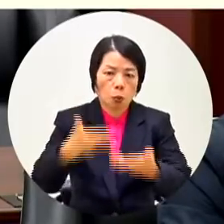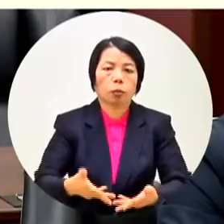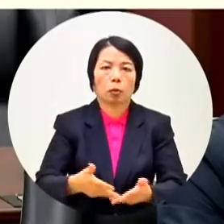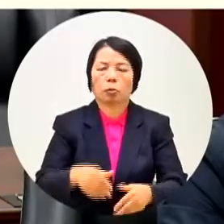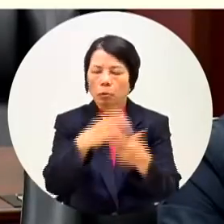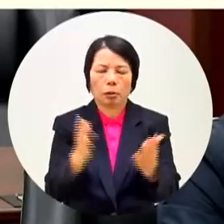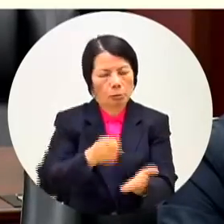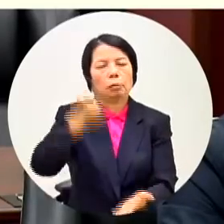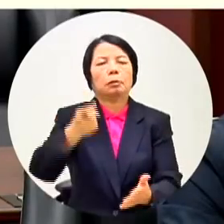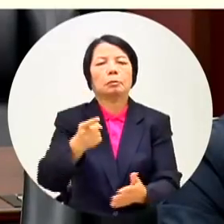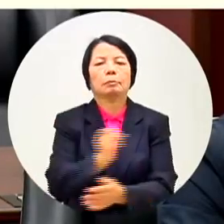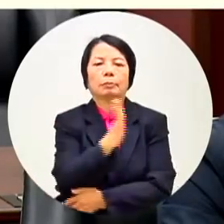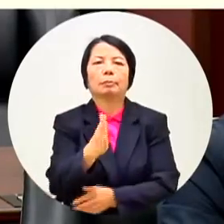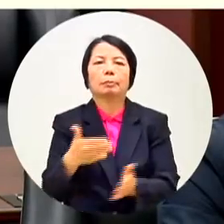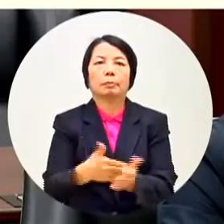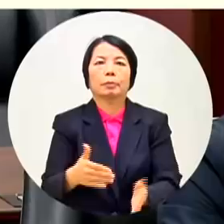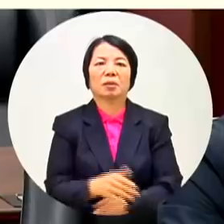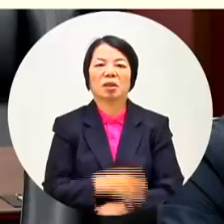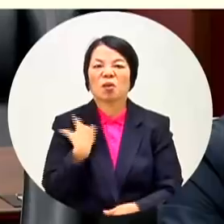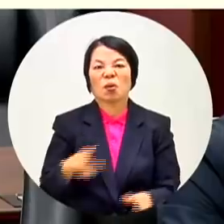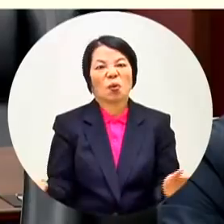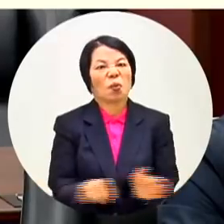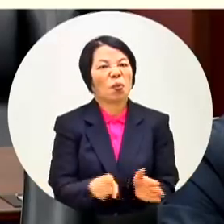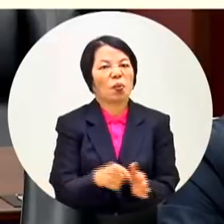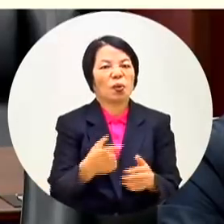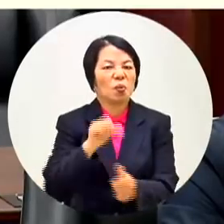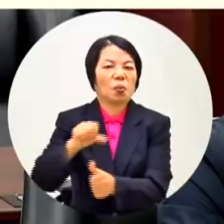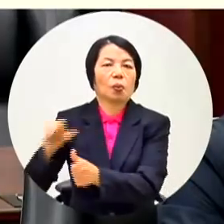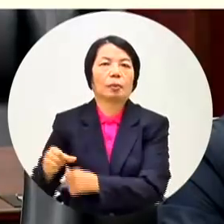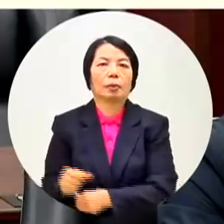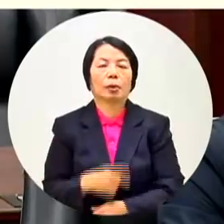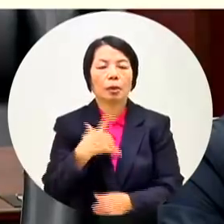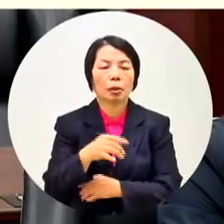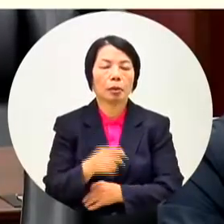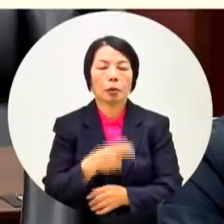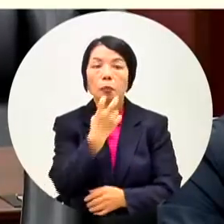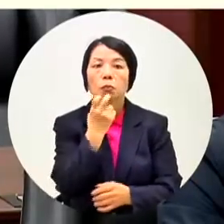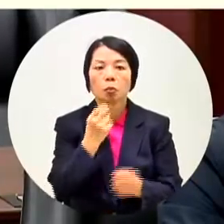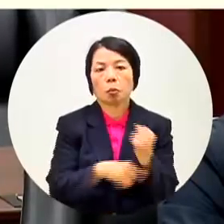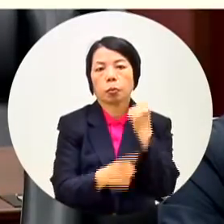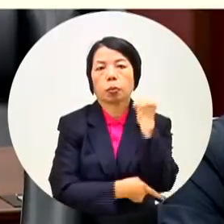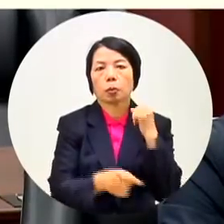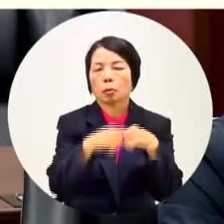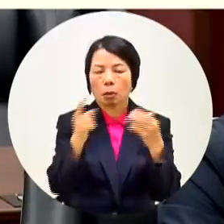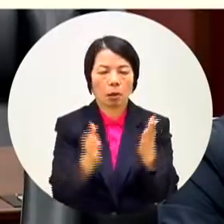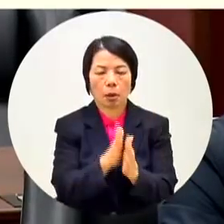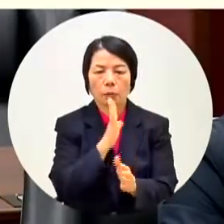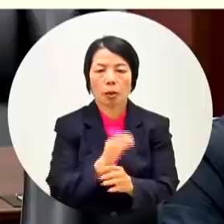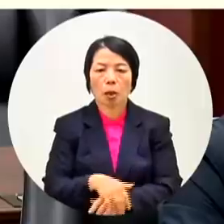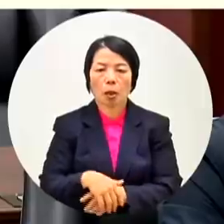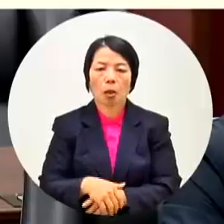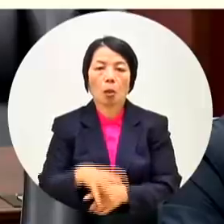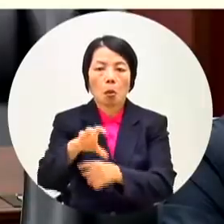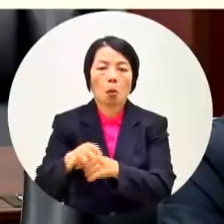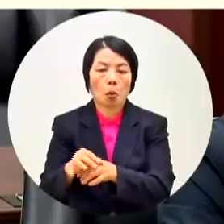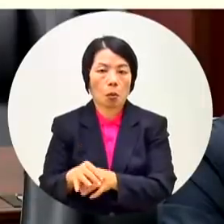一辈子跟中央的母法是抵触。他是违建违章，非农地农用哈、哦，